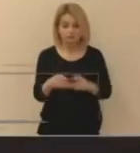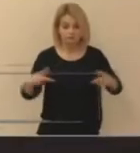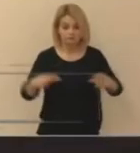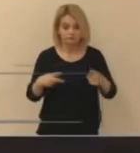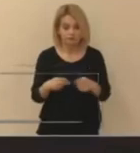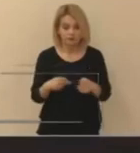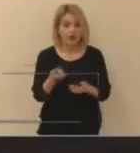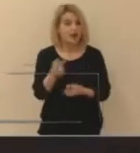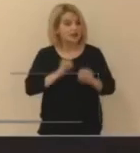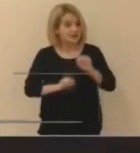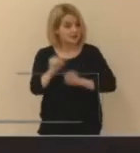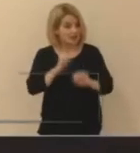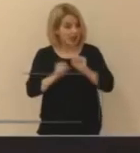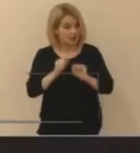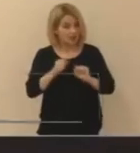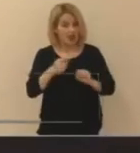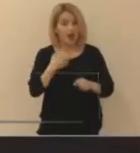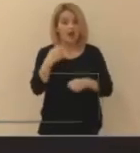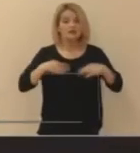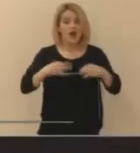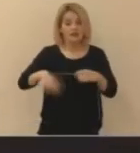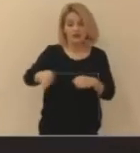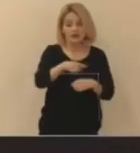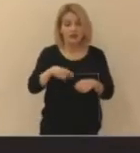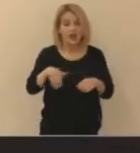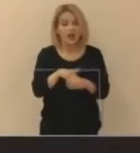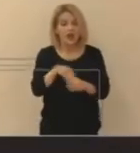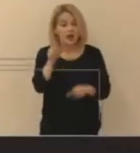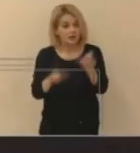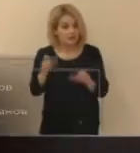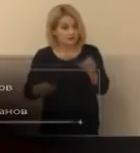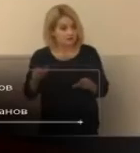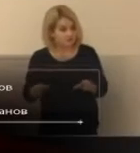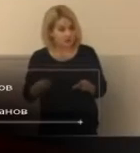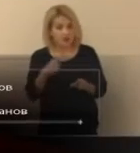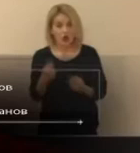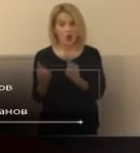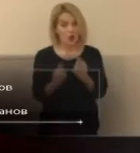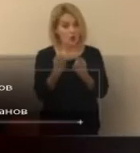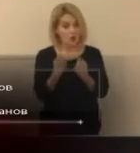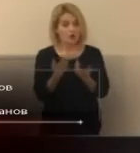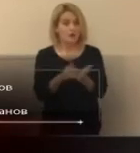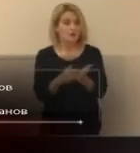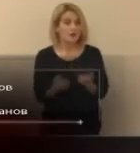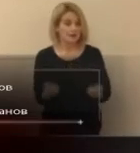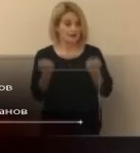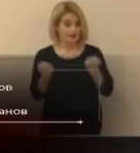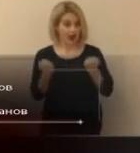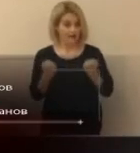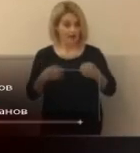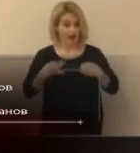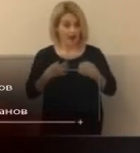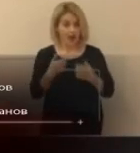Заштитата на здравјето на сите работници е основен услов за да имаме здрава економија во целина во